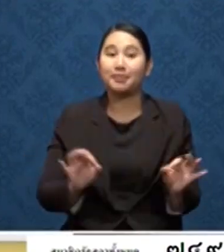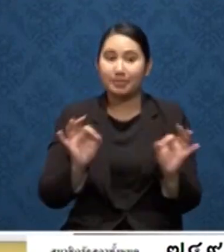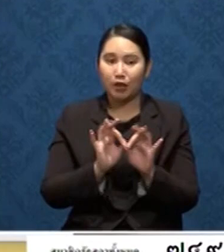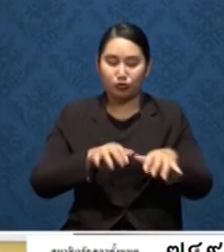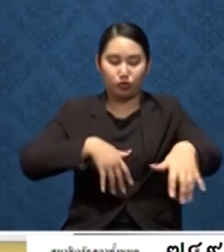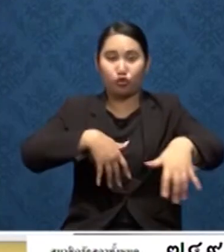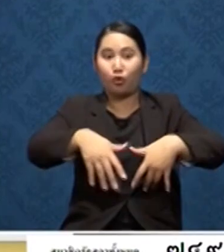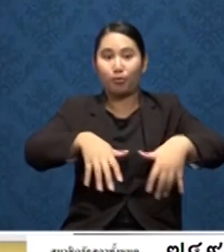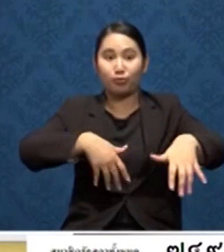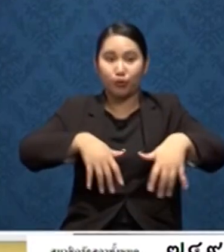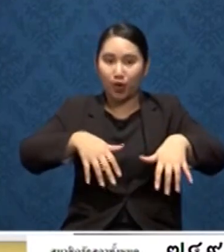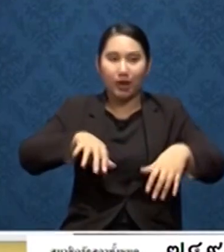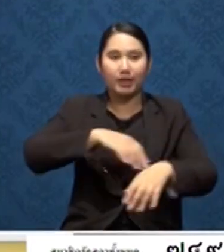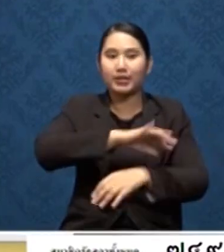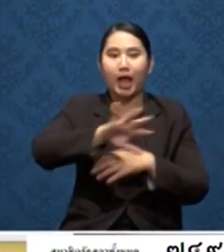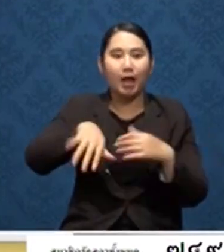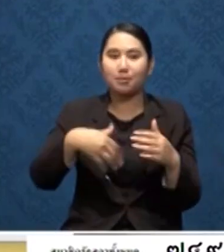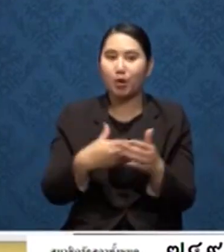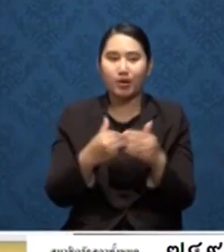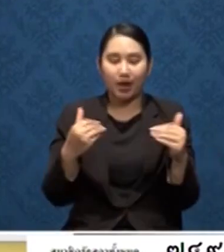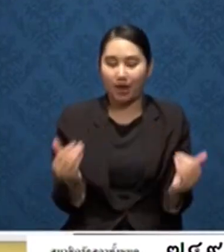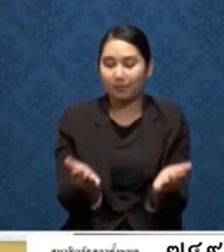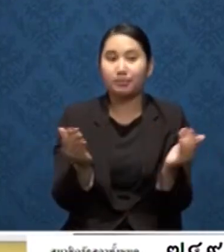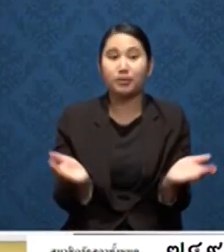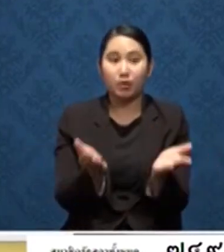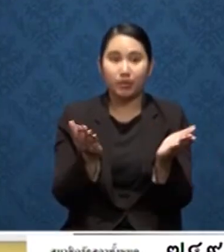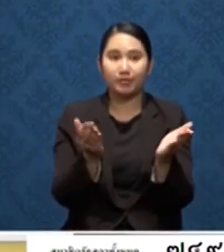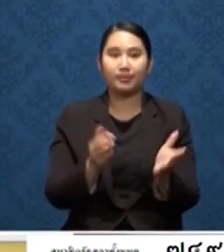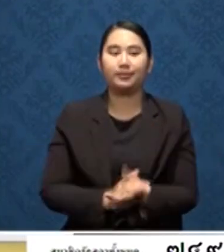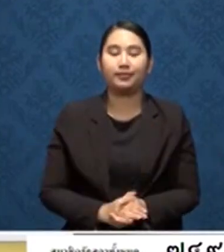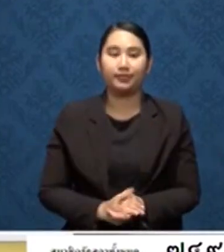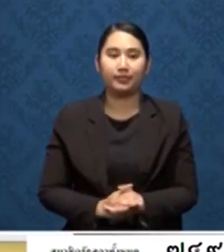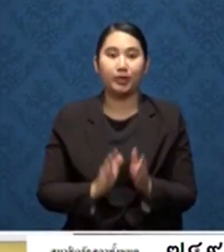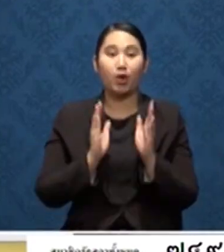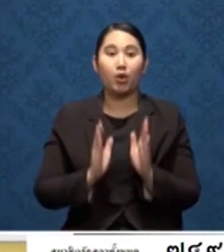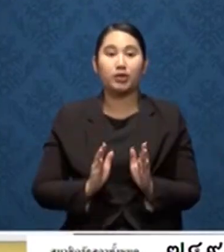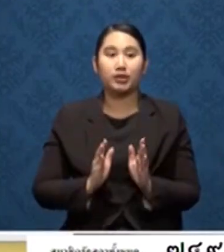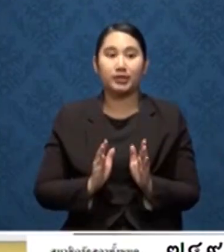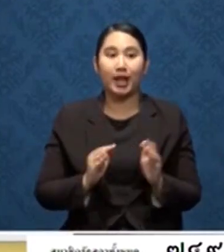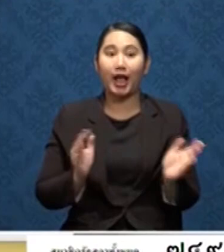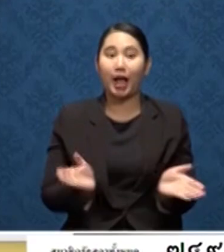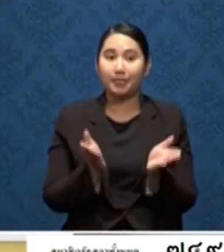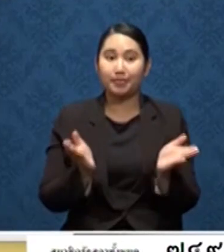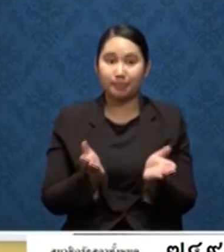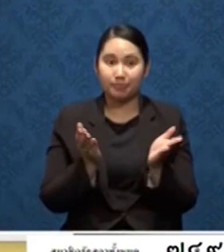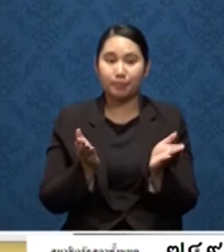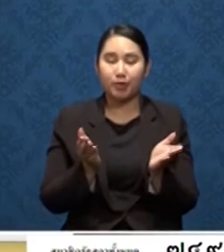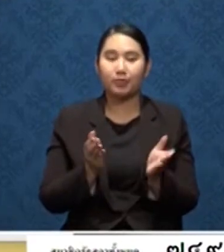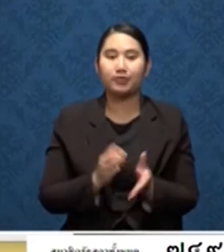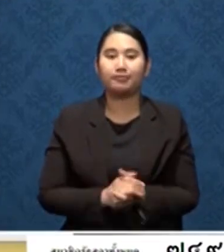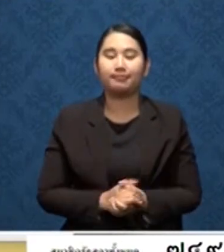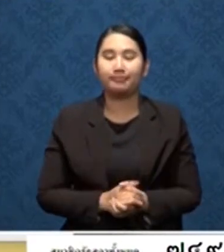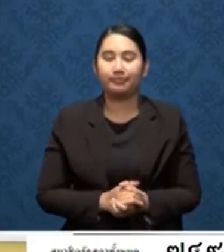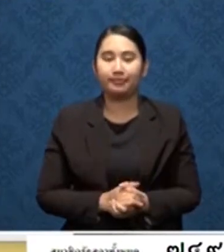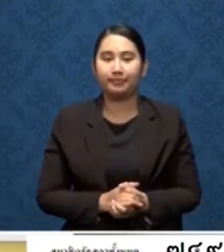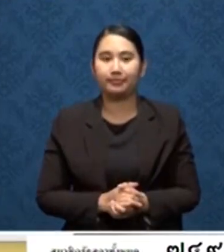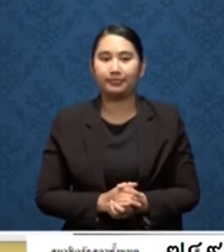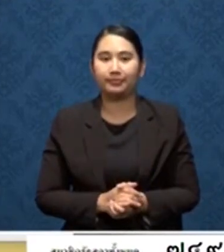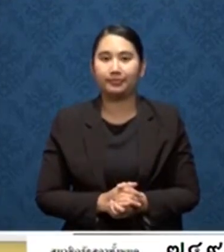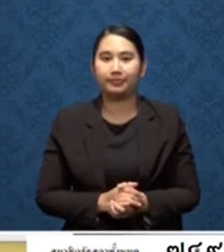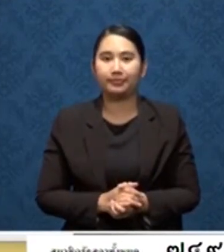เสียงของประชาชนที่สนับสนุนทุกพรรคการเมืองรวมไปถึงประชาชนที่ไม่ได้สนับสนุนพรรคการเมืองใดพรรคการเมืองหนึ่ง